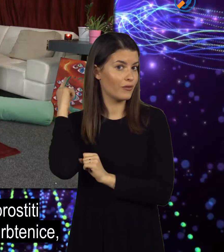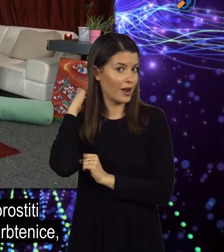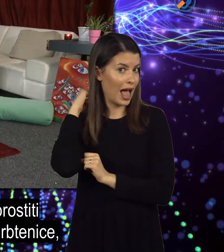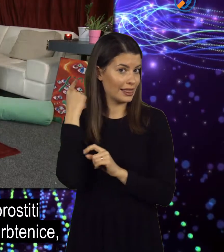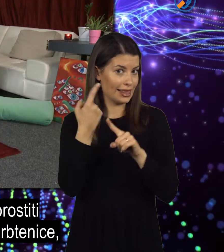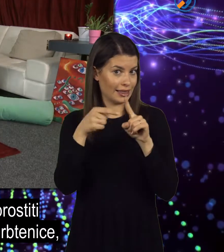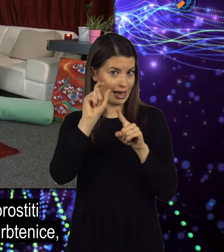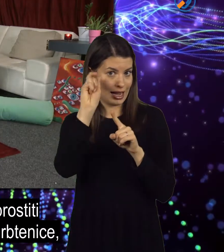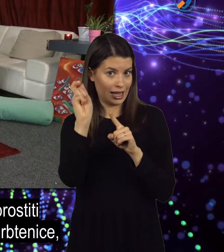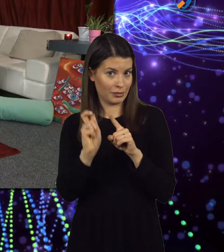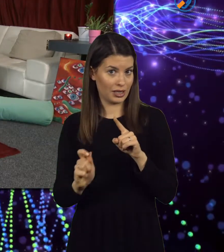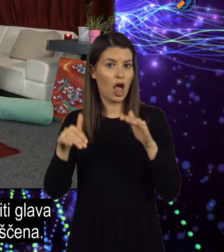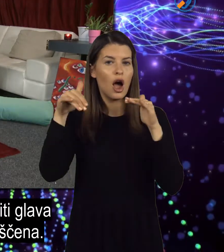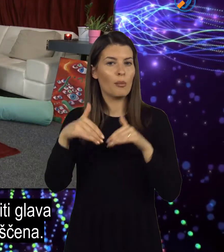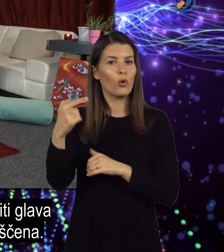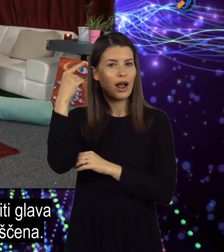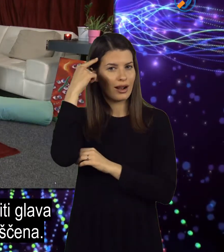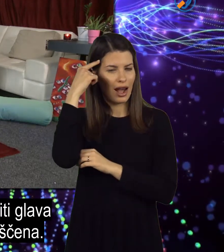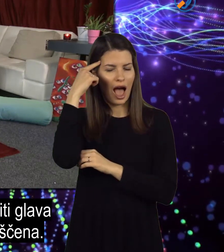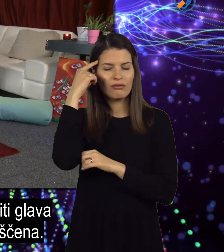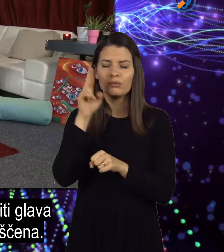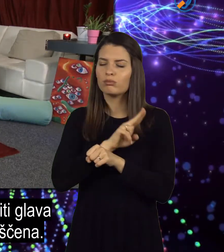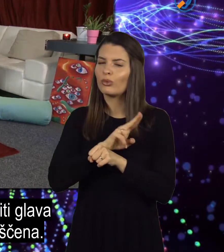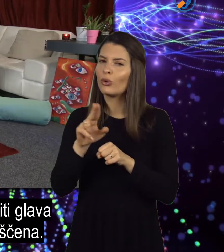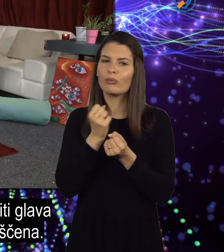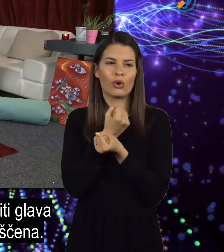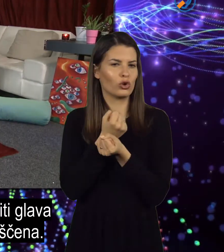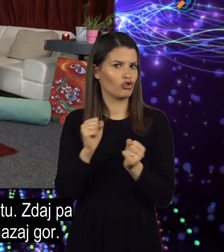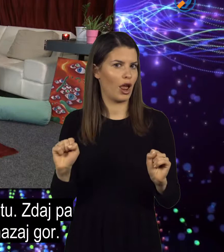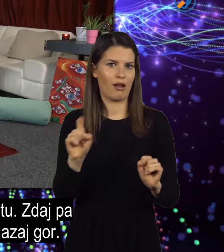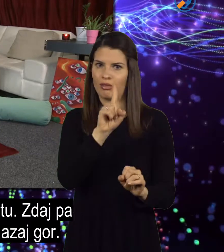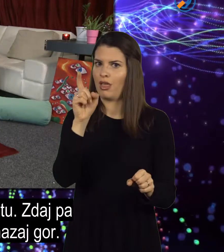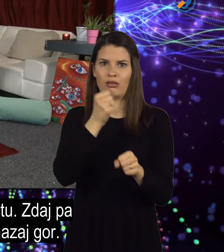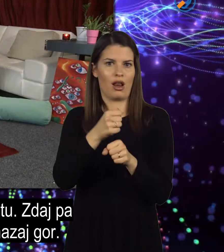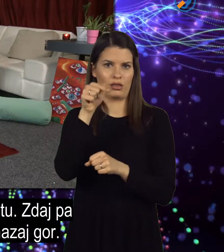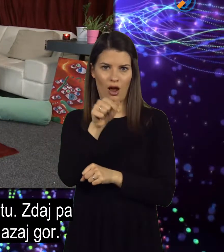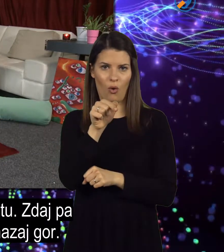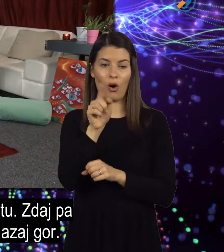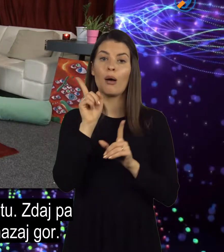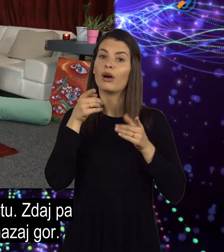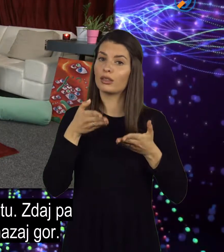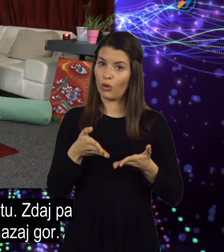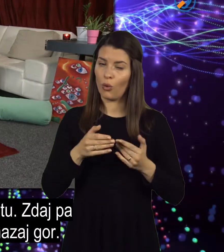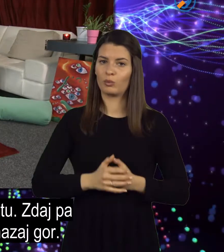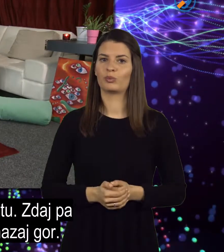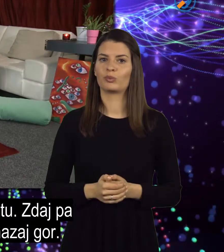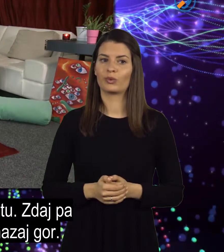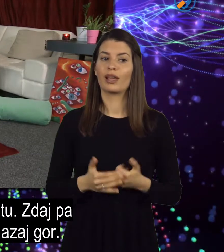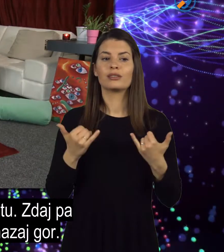vratni del hrbtenice, potem mora biti glava ves čas sproščena, torej da nisi tu, ampak si